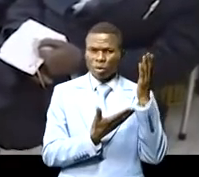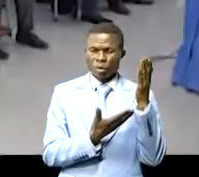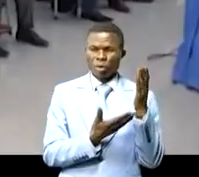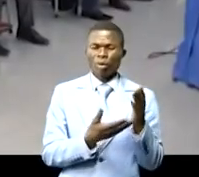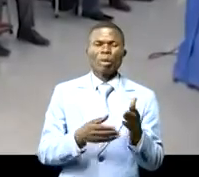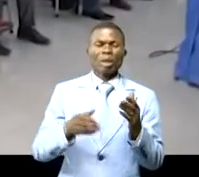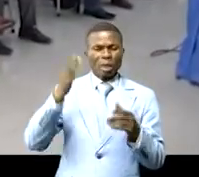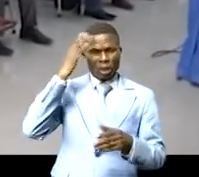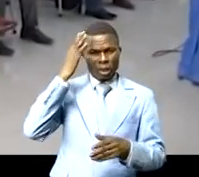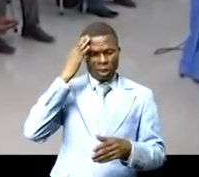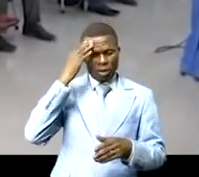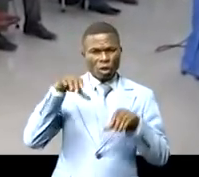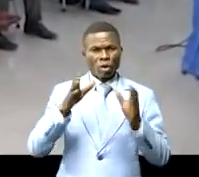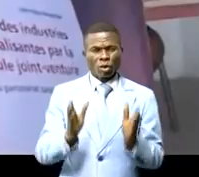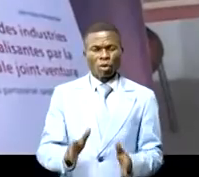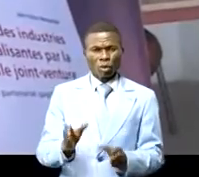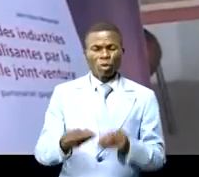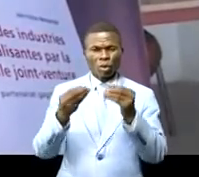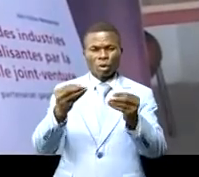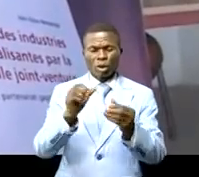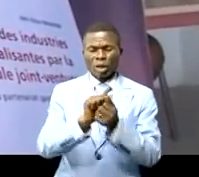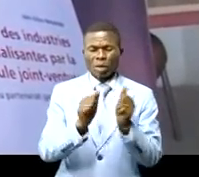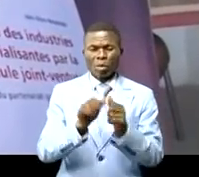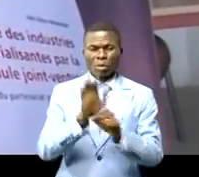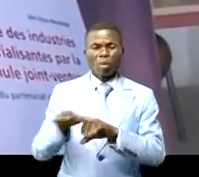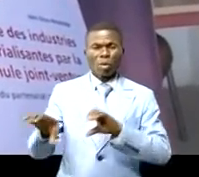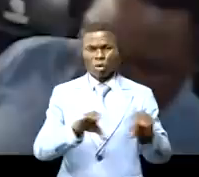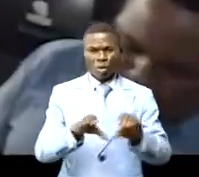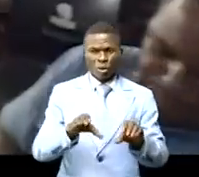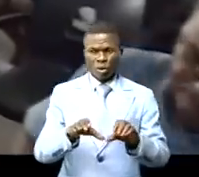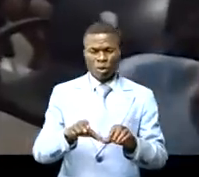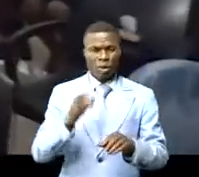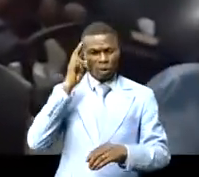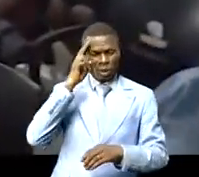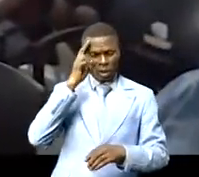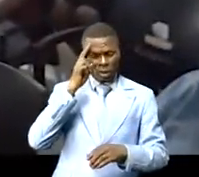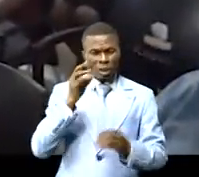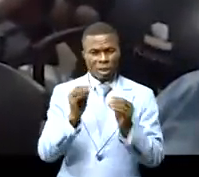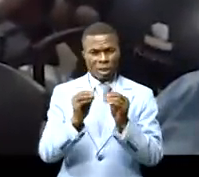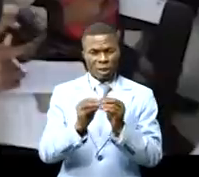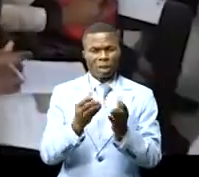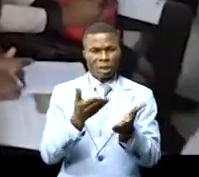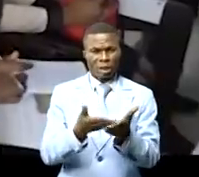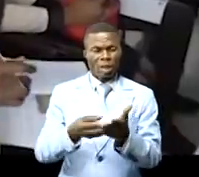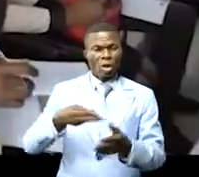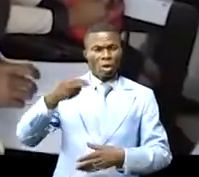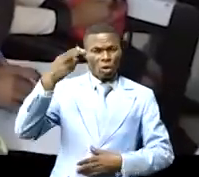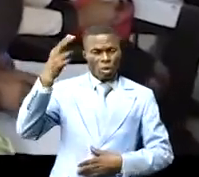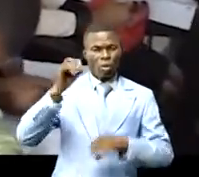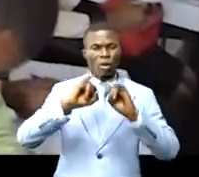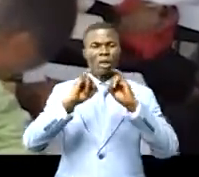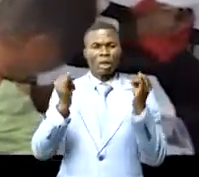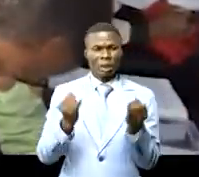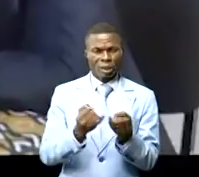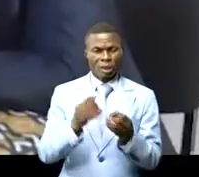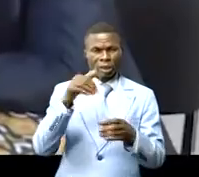savoir congolais, qui a placé cette matière transversale au cœur d'une enrichissante matinée des réflexions de haute portée industrielle.